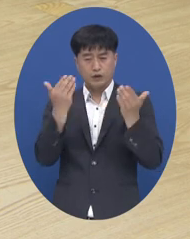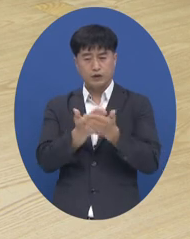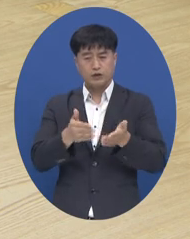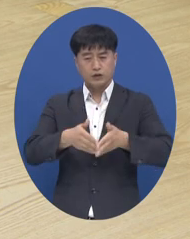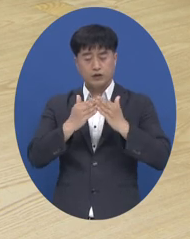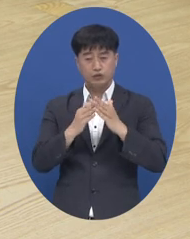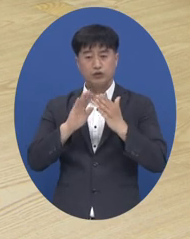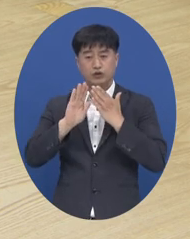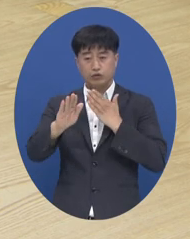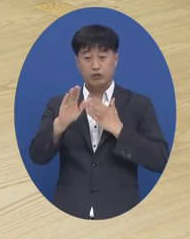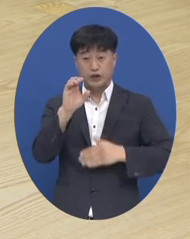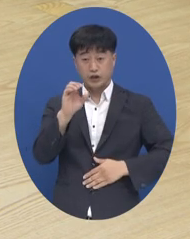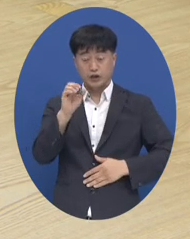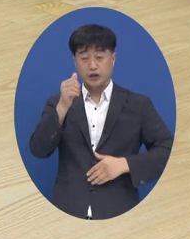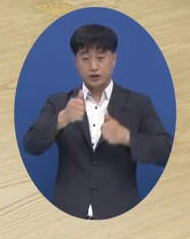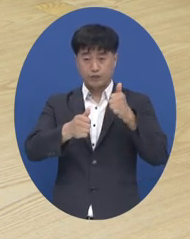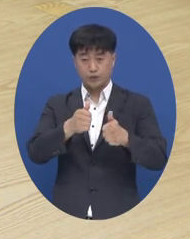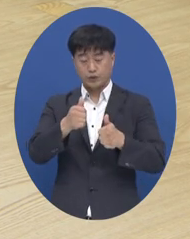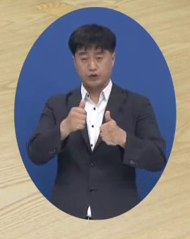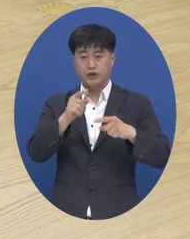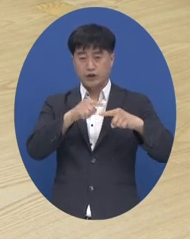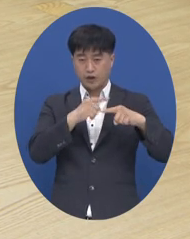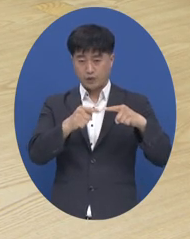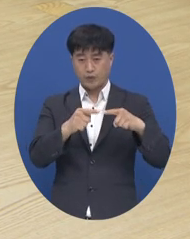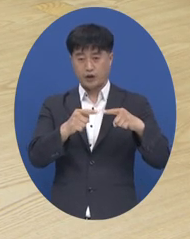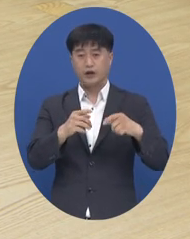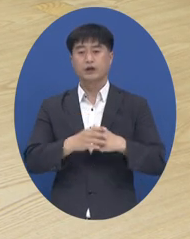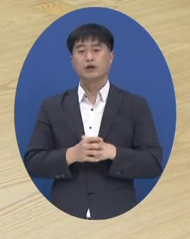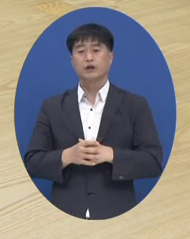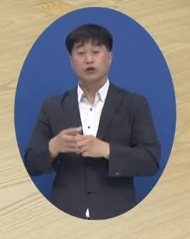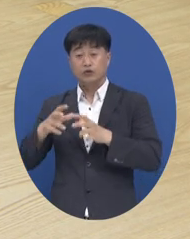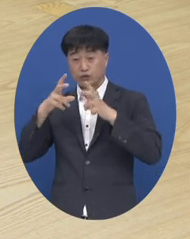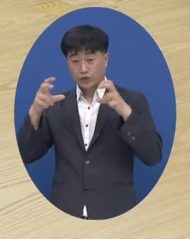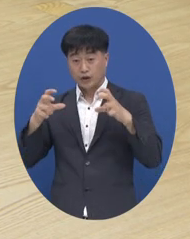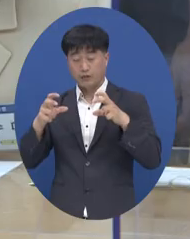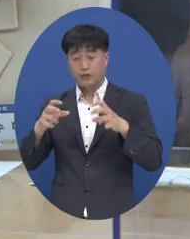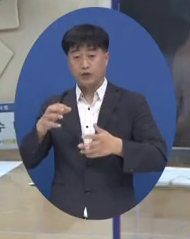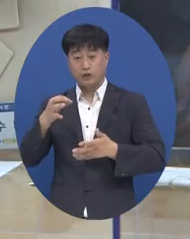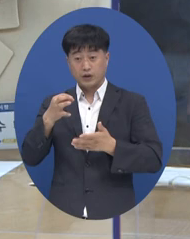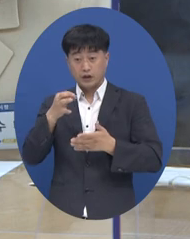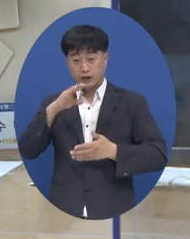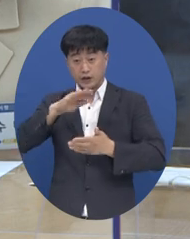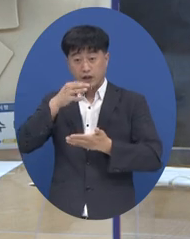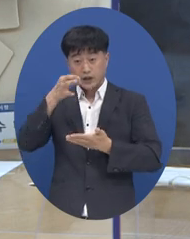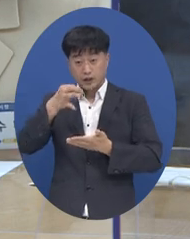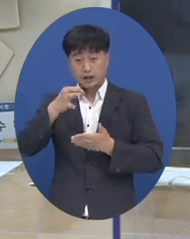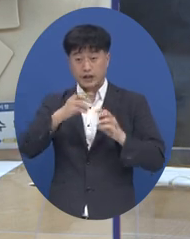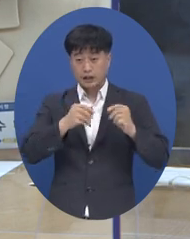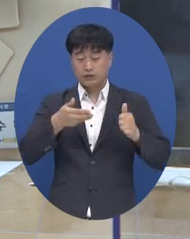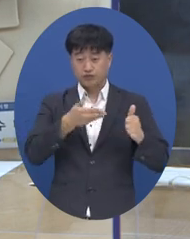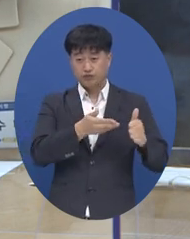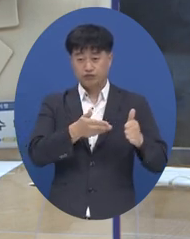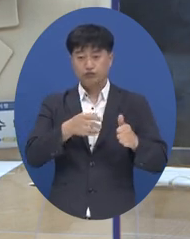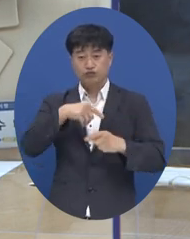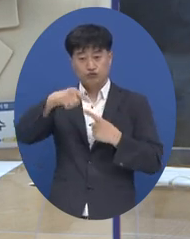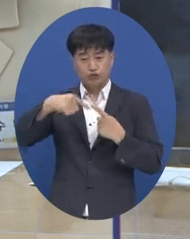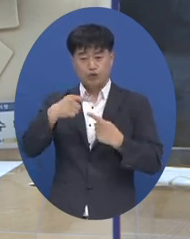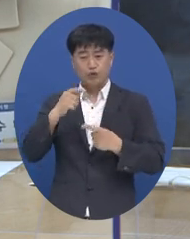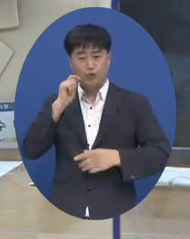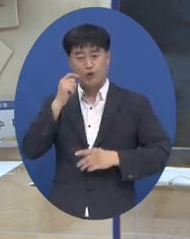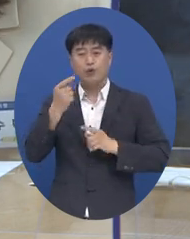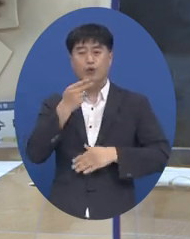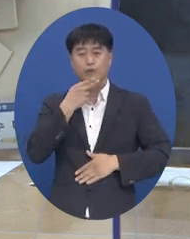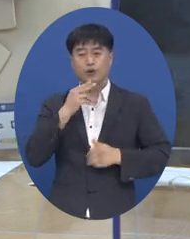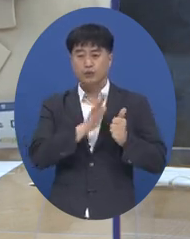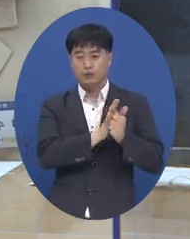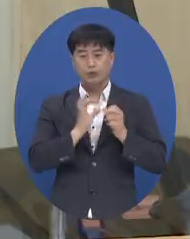개최 등에 성남시는 부지 제공과 예산 확보, 경기장 운영 등에 차질이 없도록 노력하기로